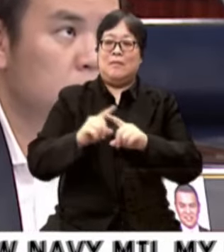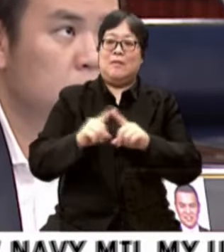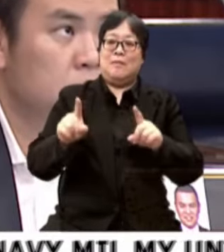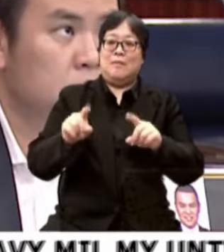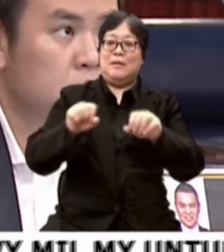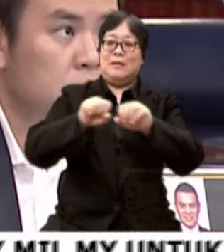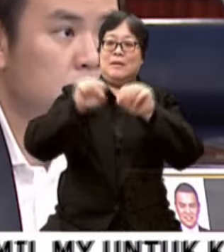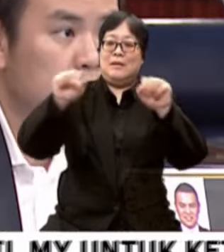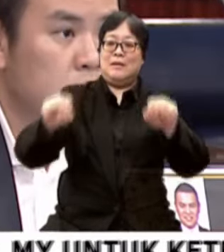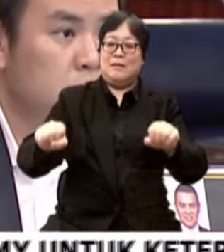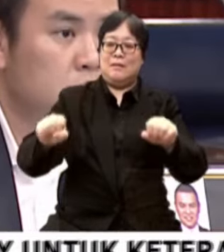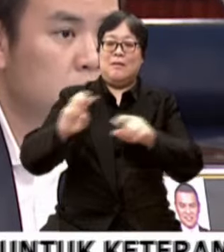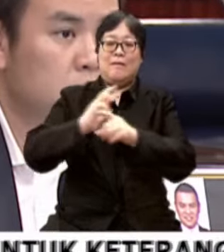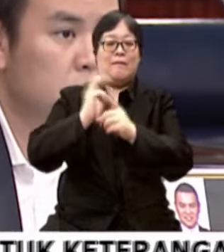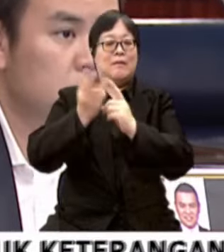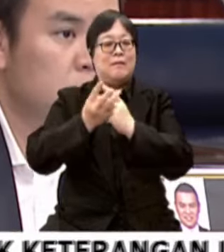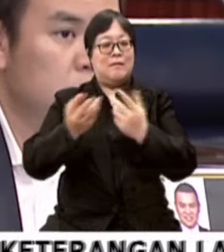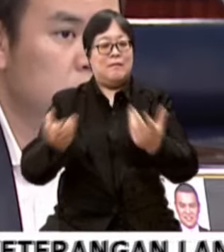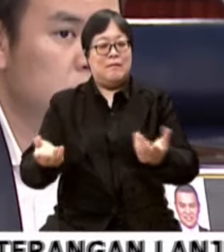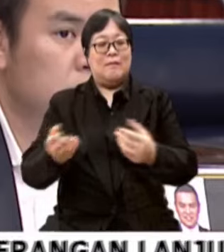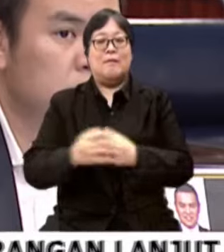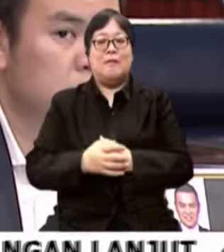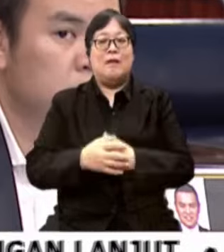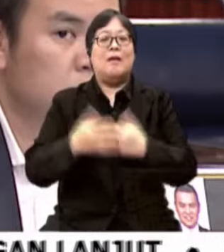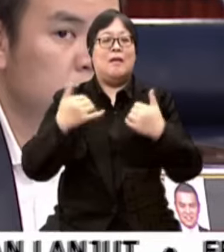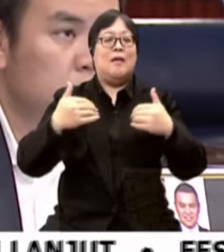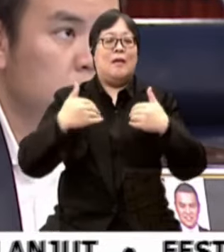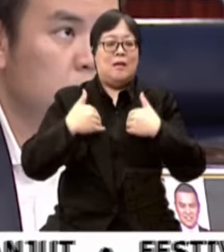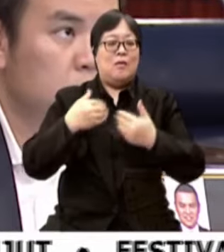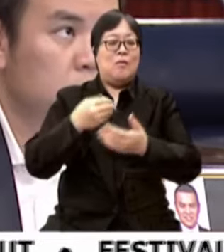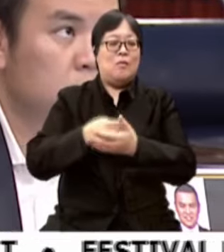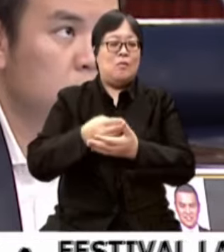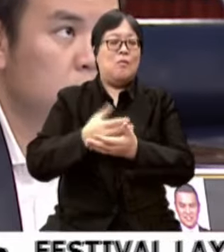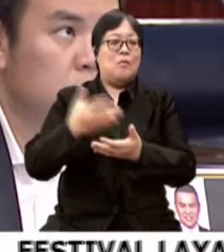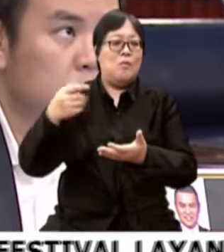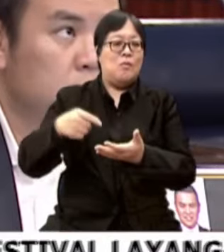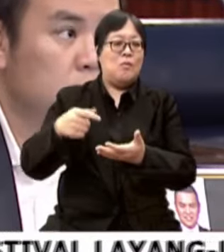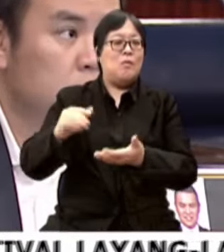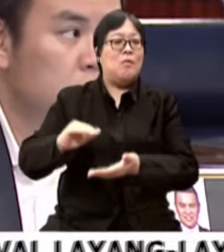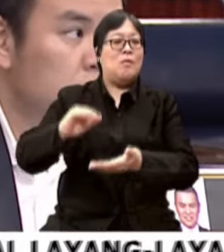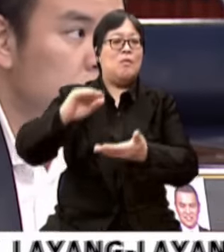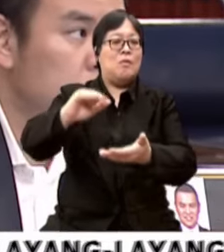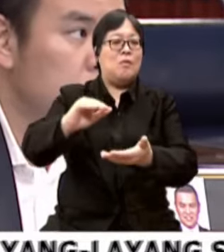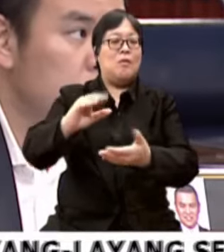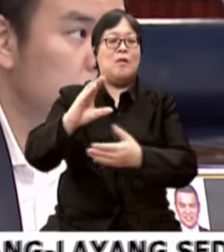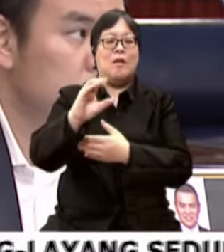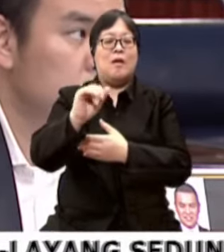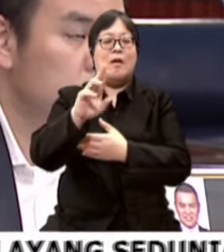sistem kebajikan kita masih terdapat uang yang besar untuk kita sampaikan